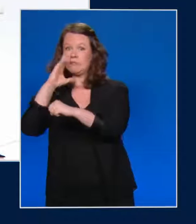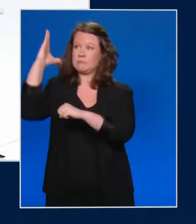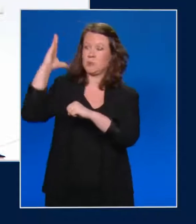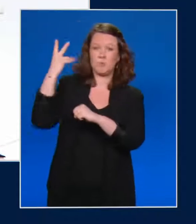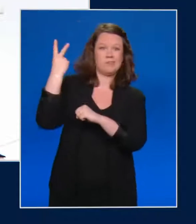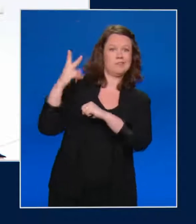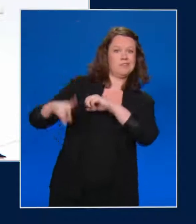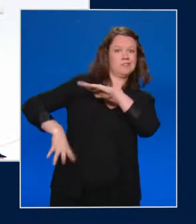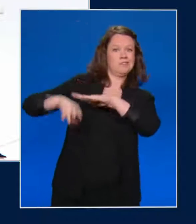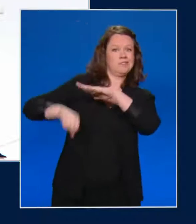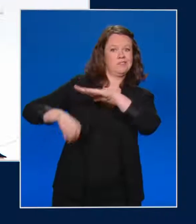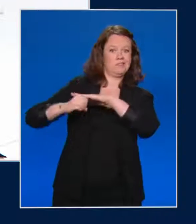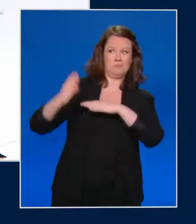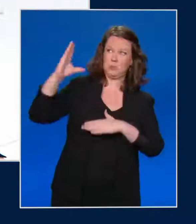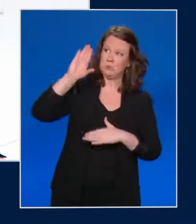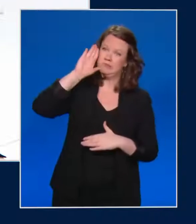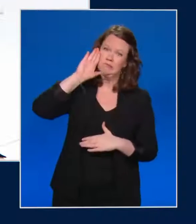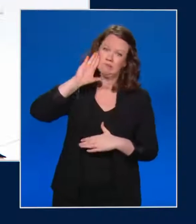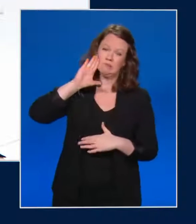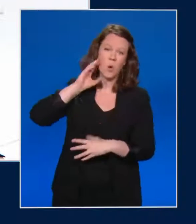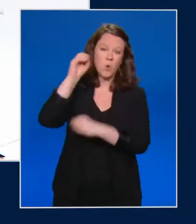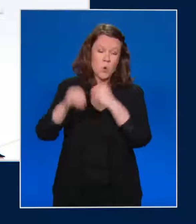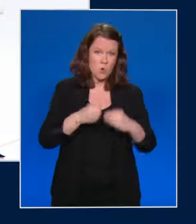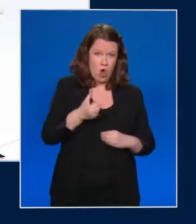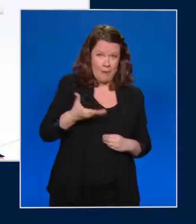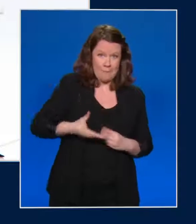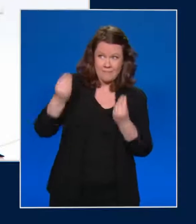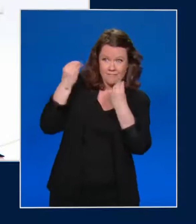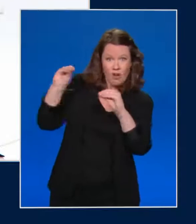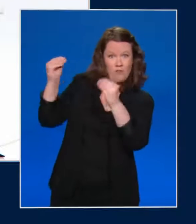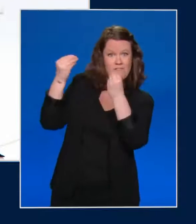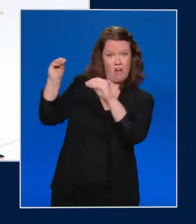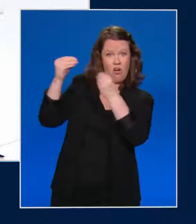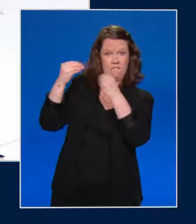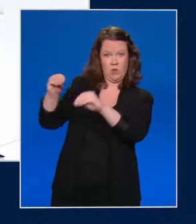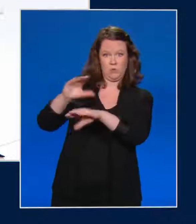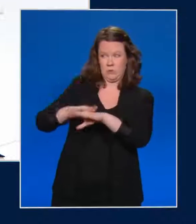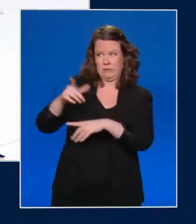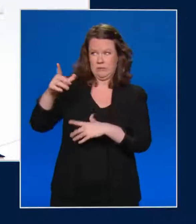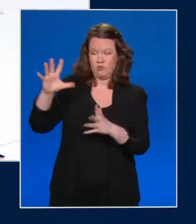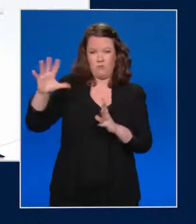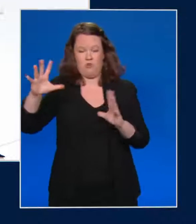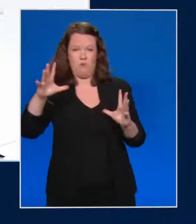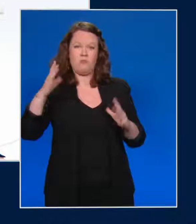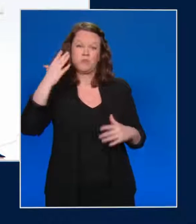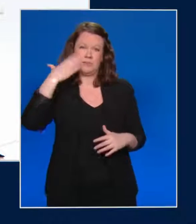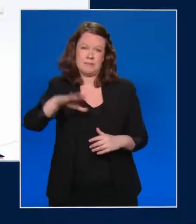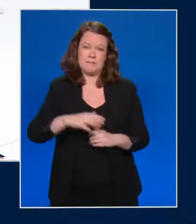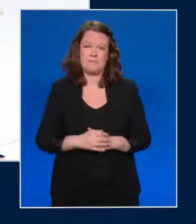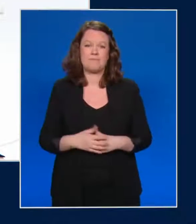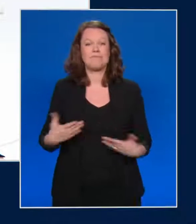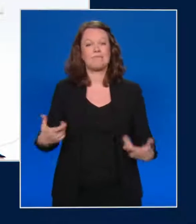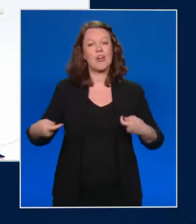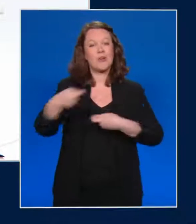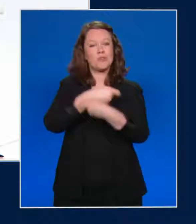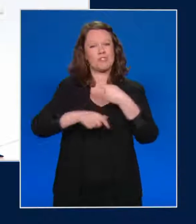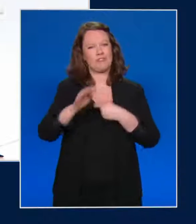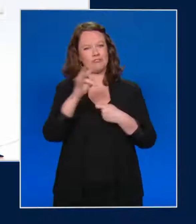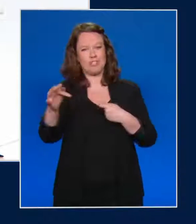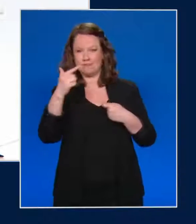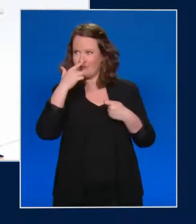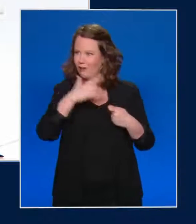soit parce qu'ils exportent vers ces pays notre croissance aujourd'hui au plus haut sera immanquablement affecté